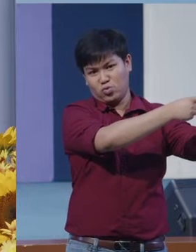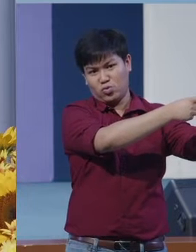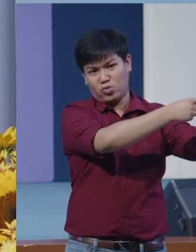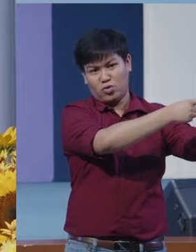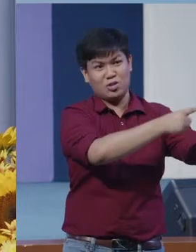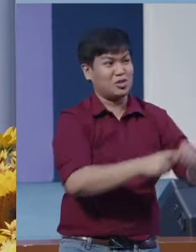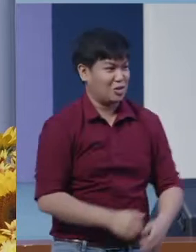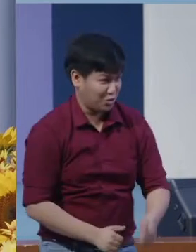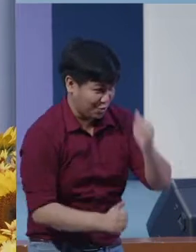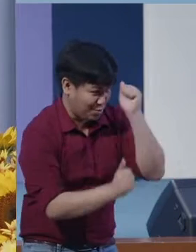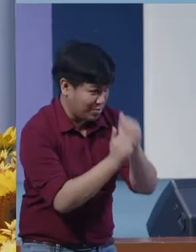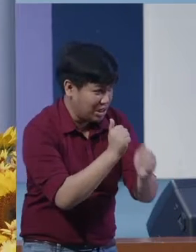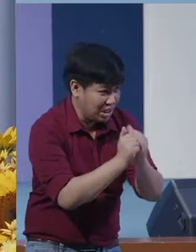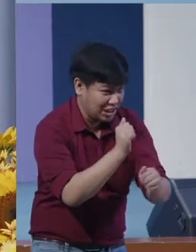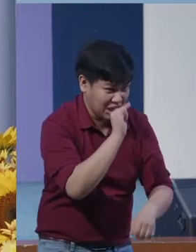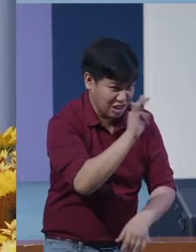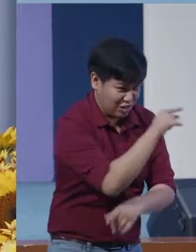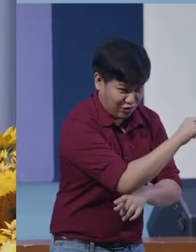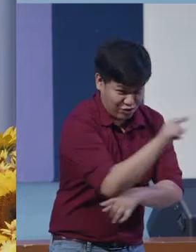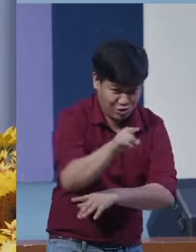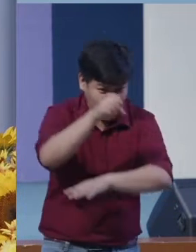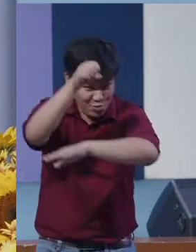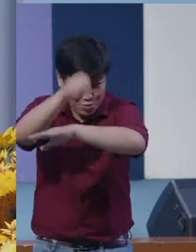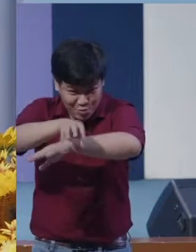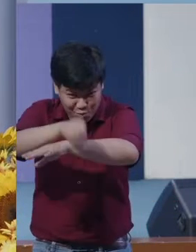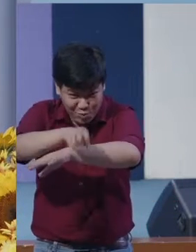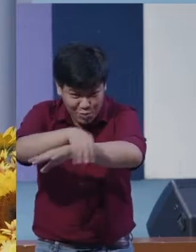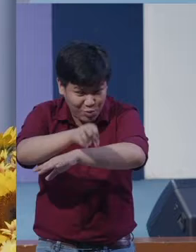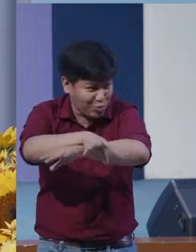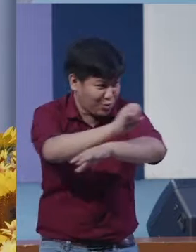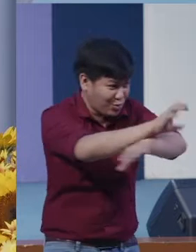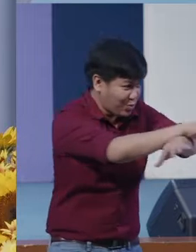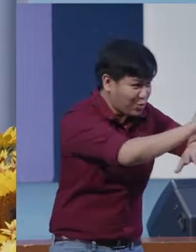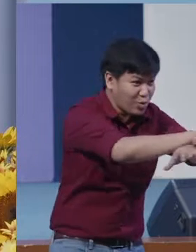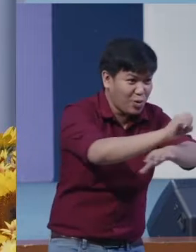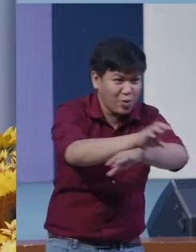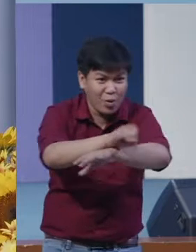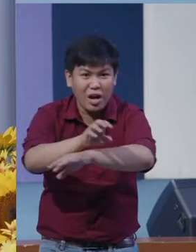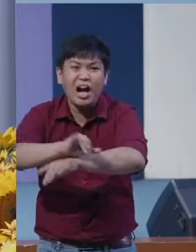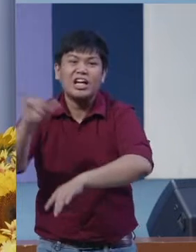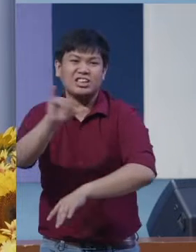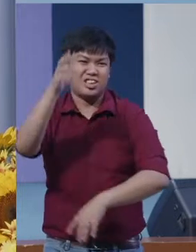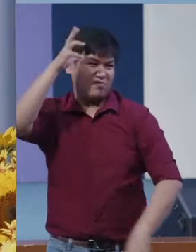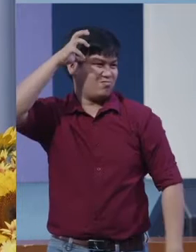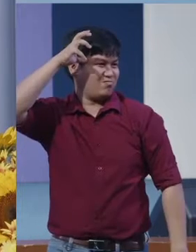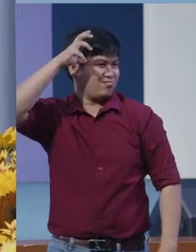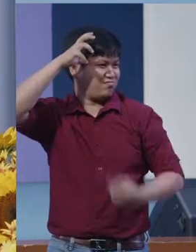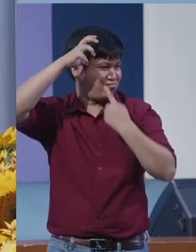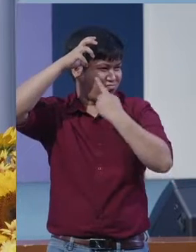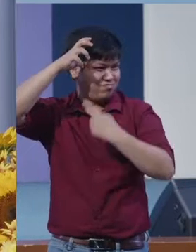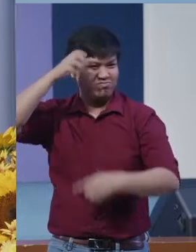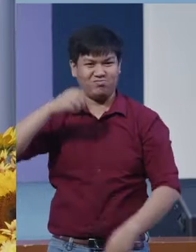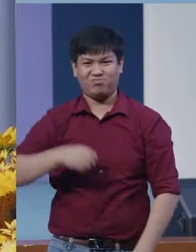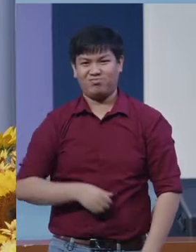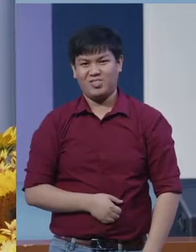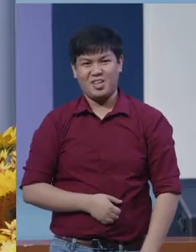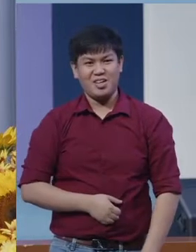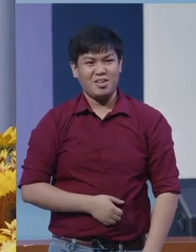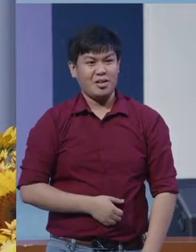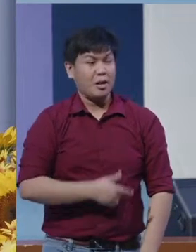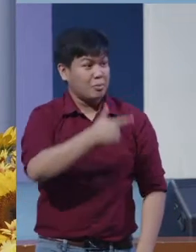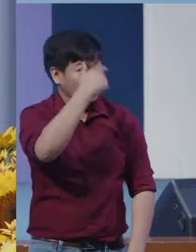diablo. So yung chismosa, lalo na nagsispread ng false news,